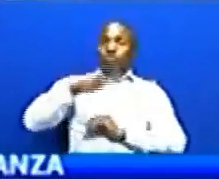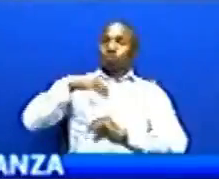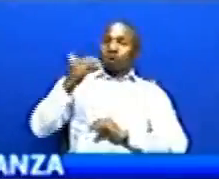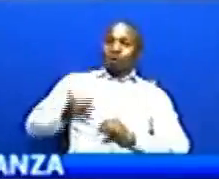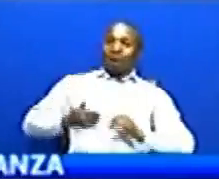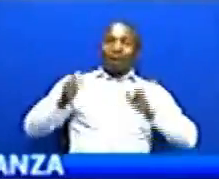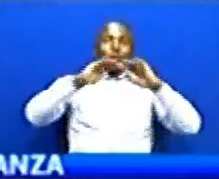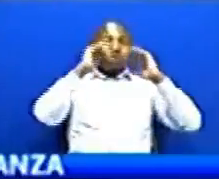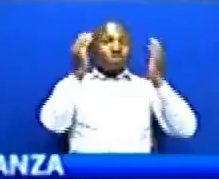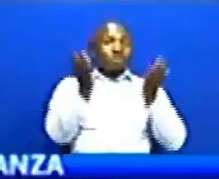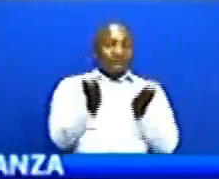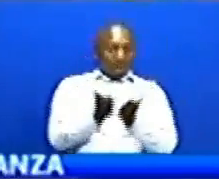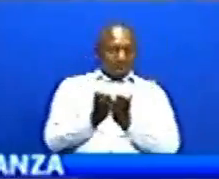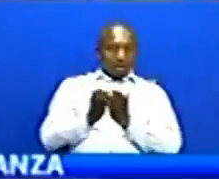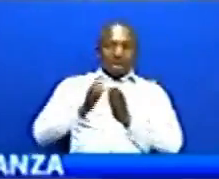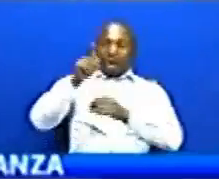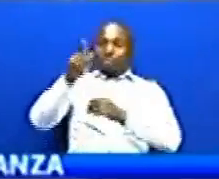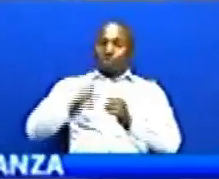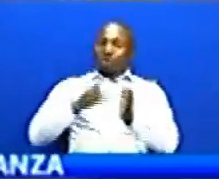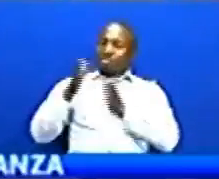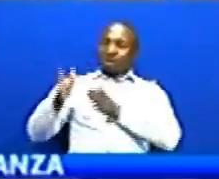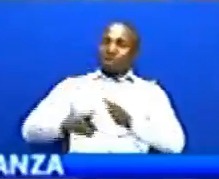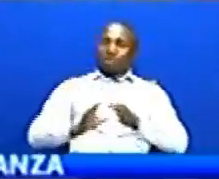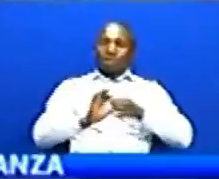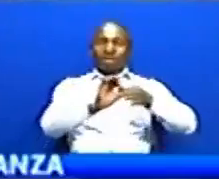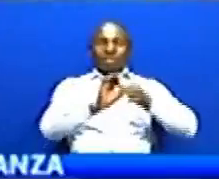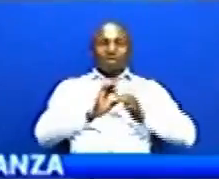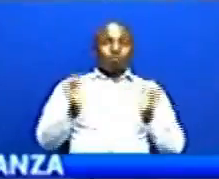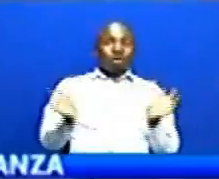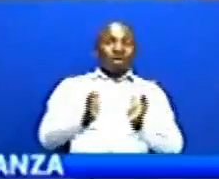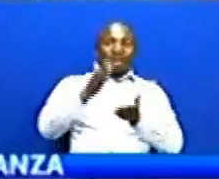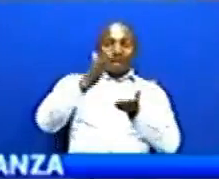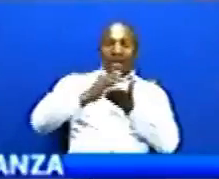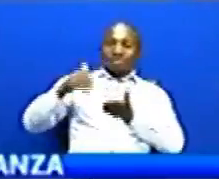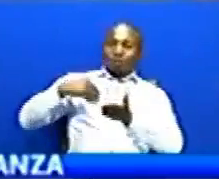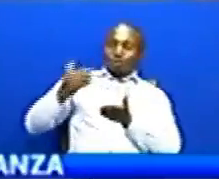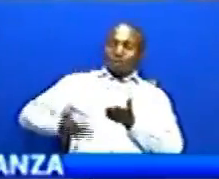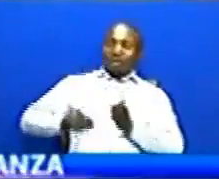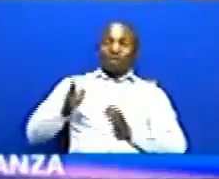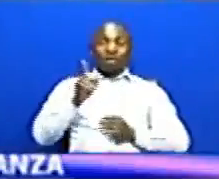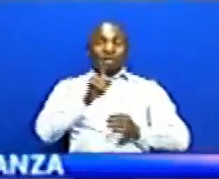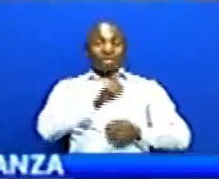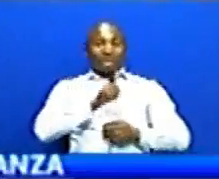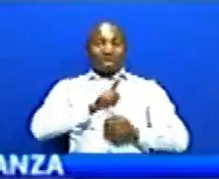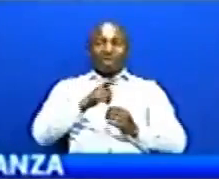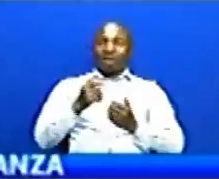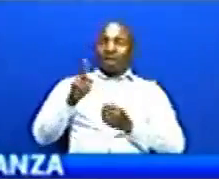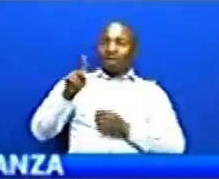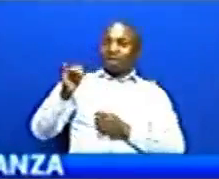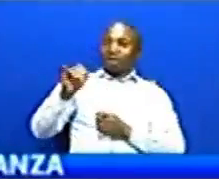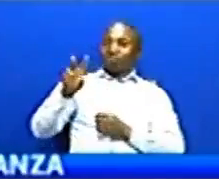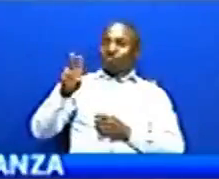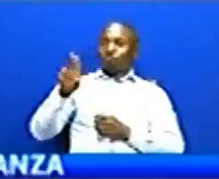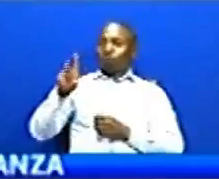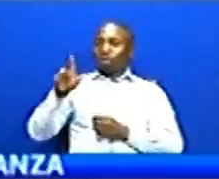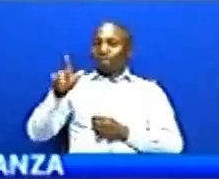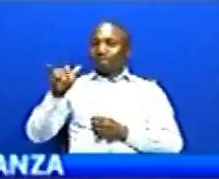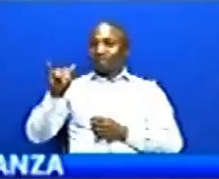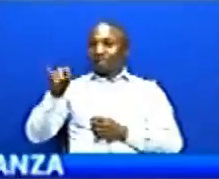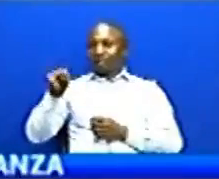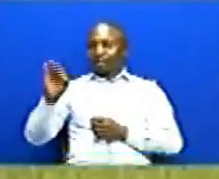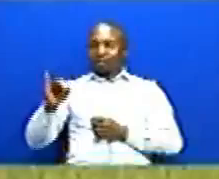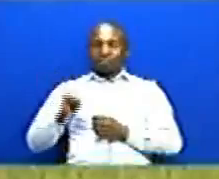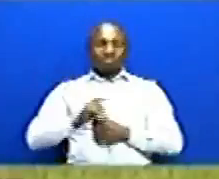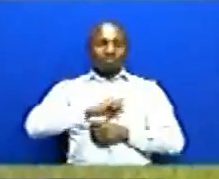duniani lililoandaliwa na shirika la kutetea haki za wanawake na wasichana la Kivulini. Kwa nini tunafeli? Tunafeli kwa